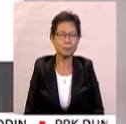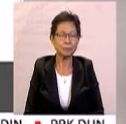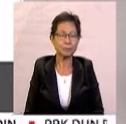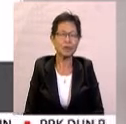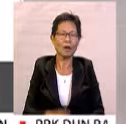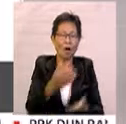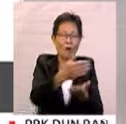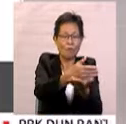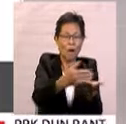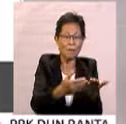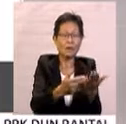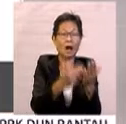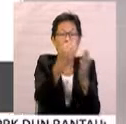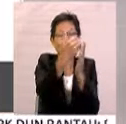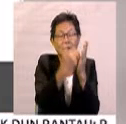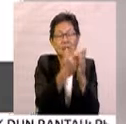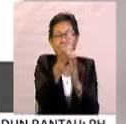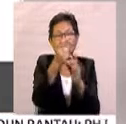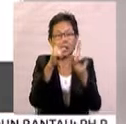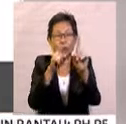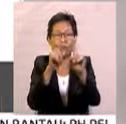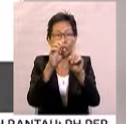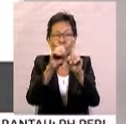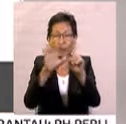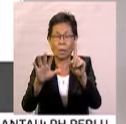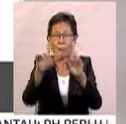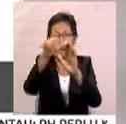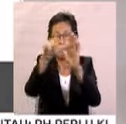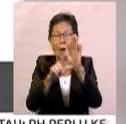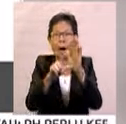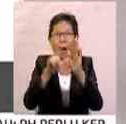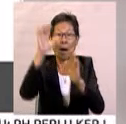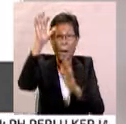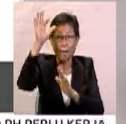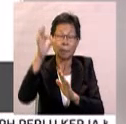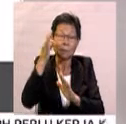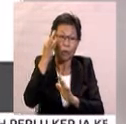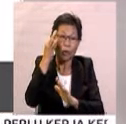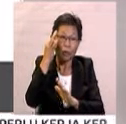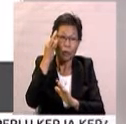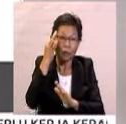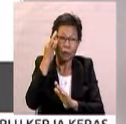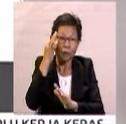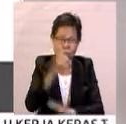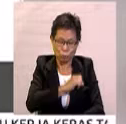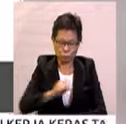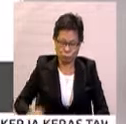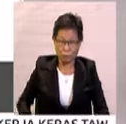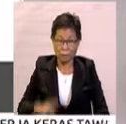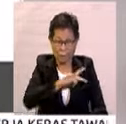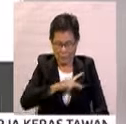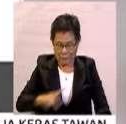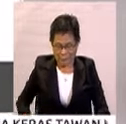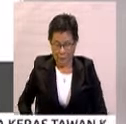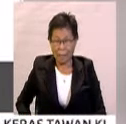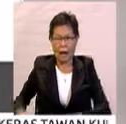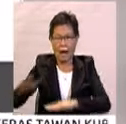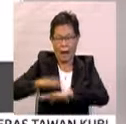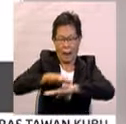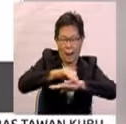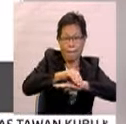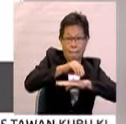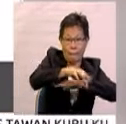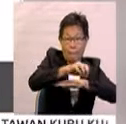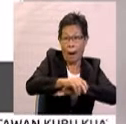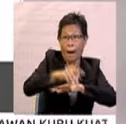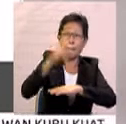Berdasarkan Fasal 1 Perkara 105 Perlembagaan Persekutuan yang di-Pertuan Agong Al-Sultan Abdullah Riyataudin Al-Mustafa Billah Shah atas nasihat Perdana